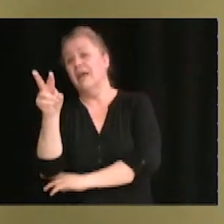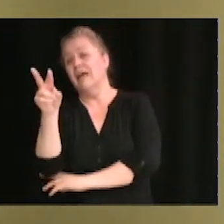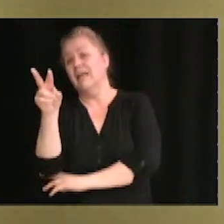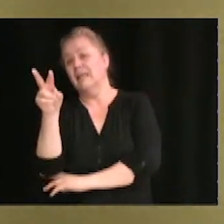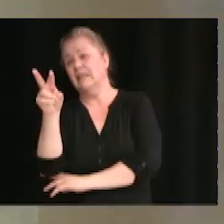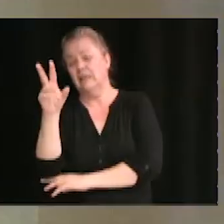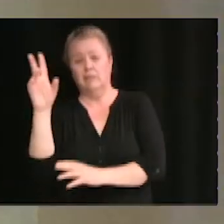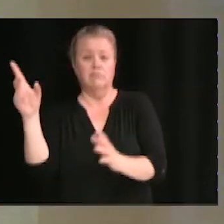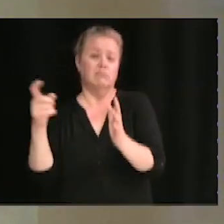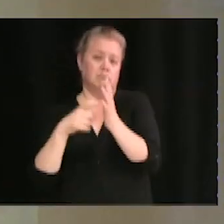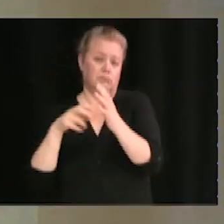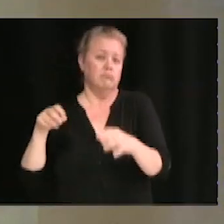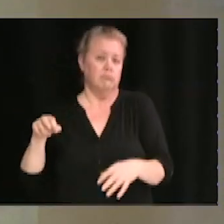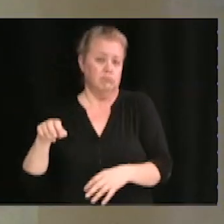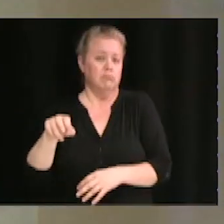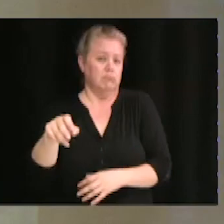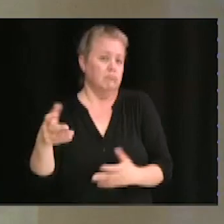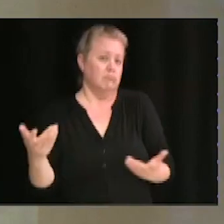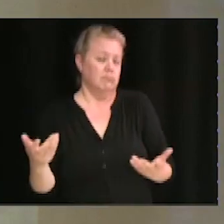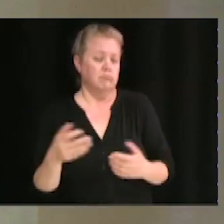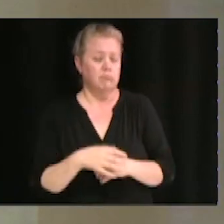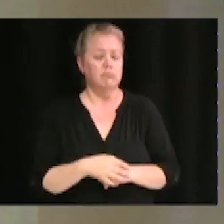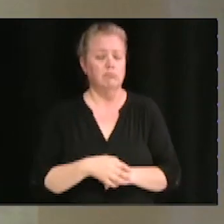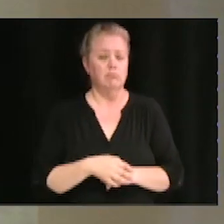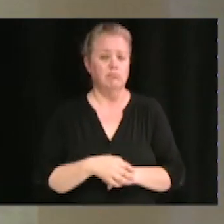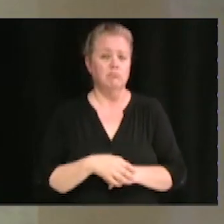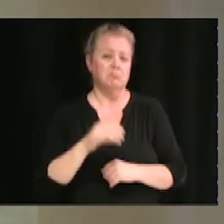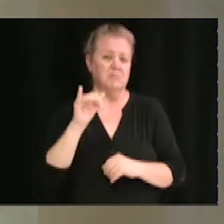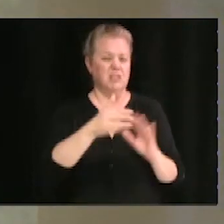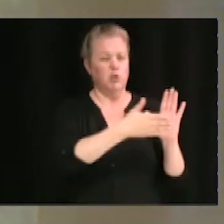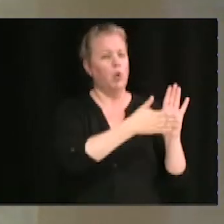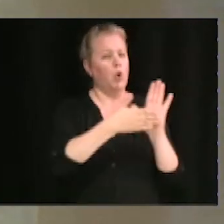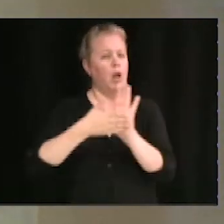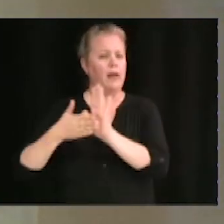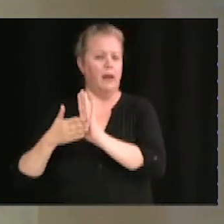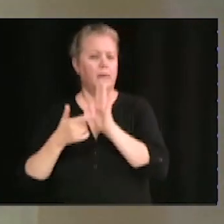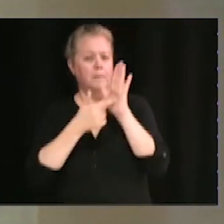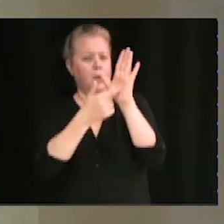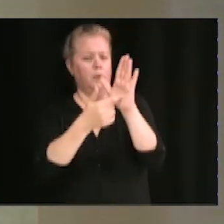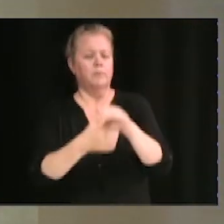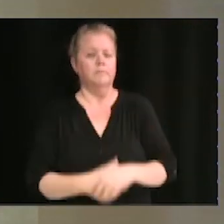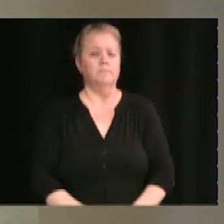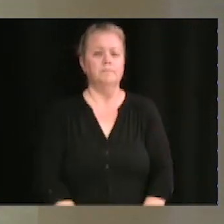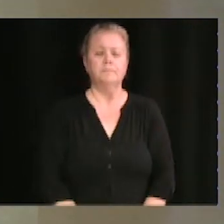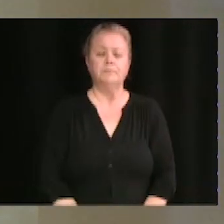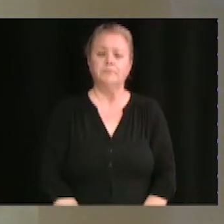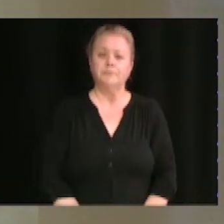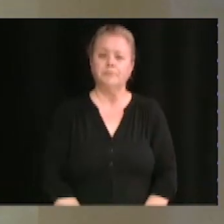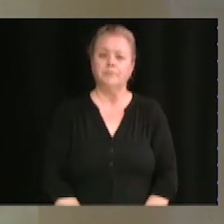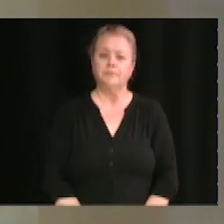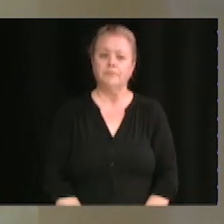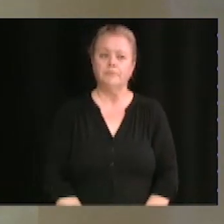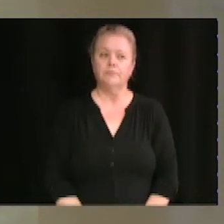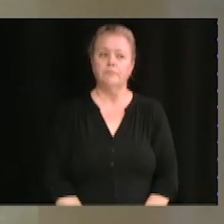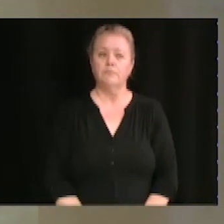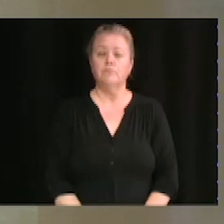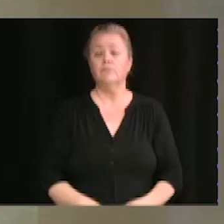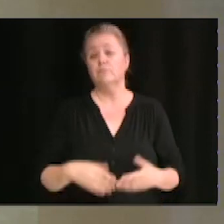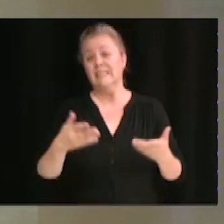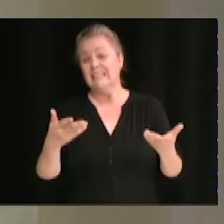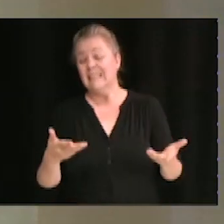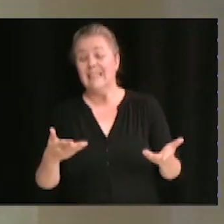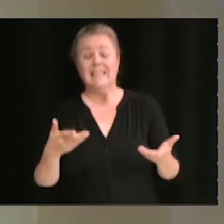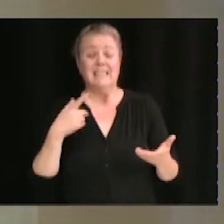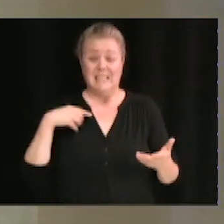ici, on voit Boisfer, Sud. Voilà ce qui est pour les indications. Qu'est-ce que d'autre? En tout temps, que l'on soit